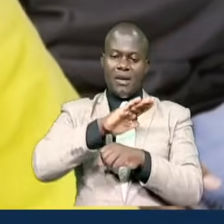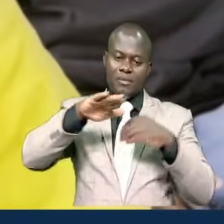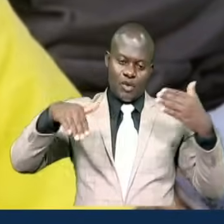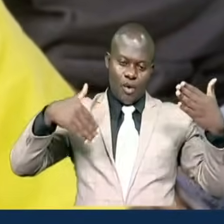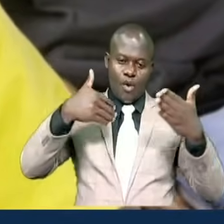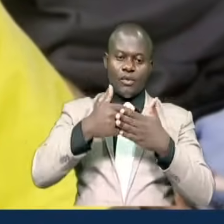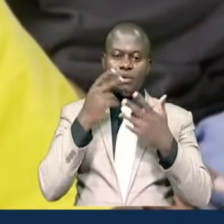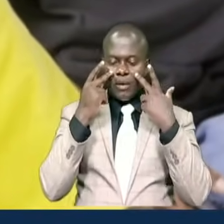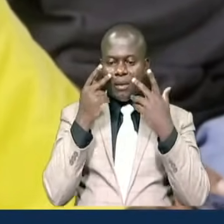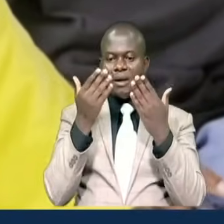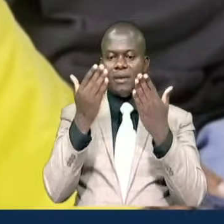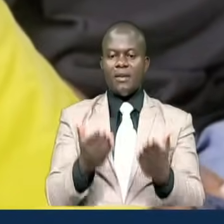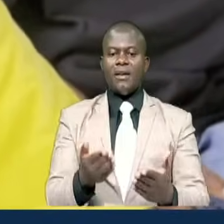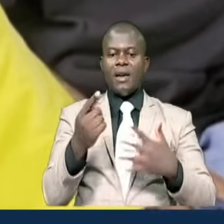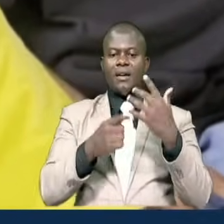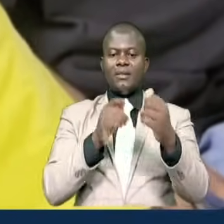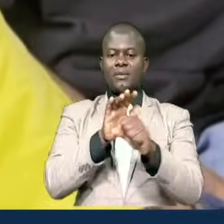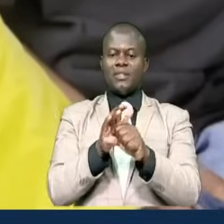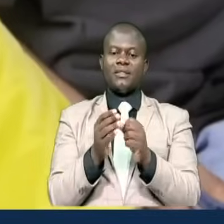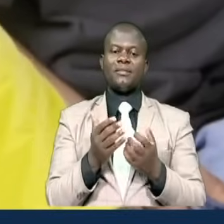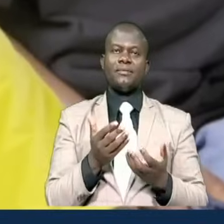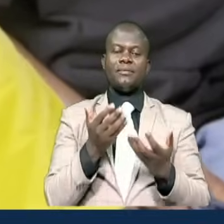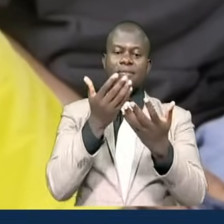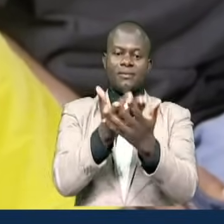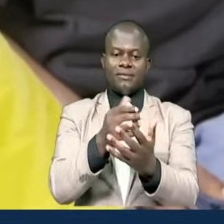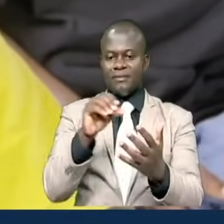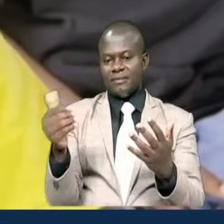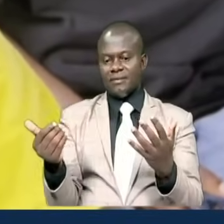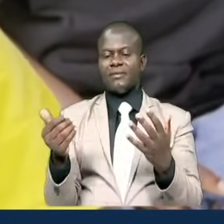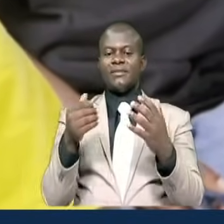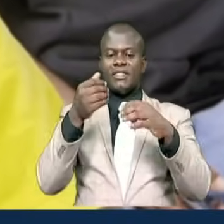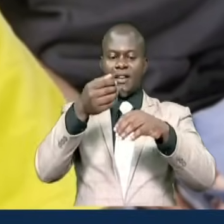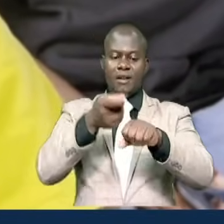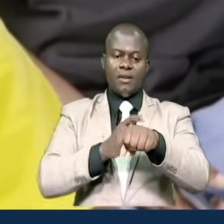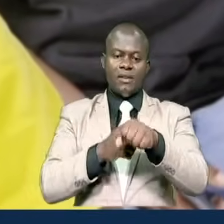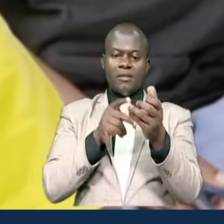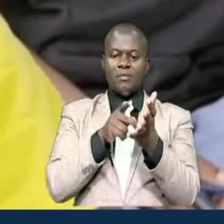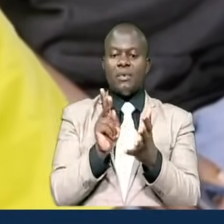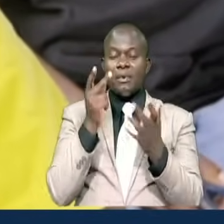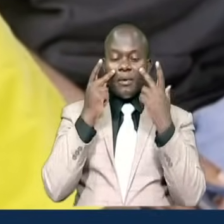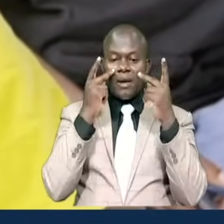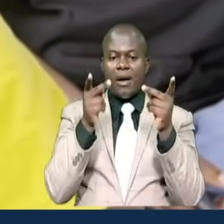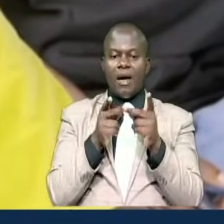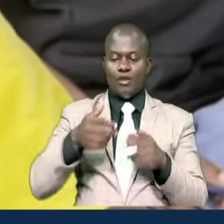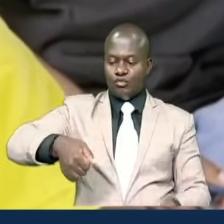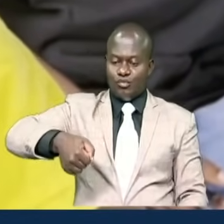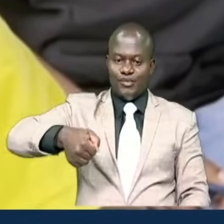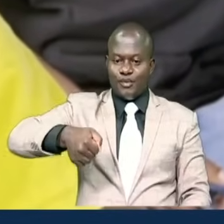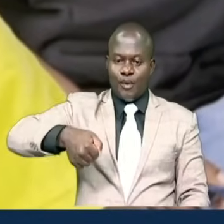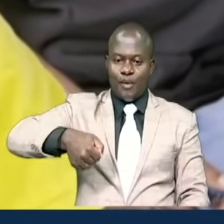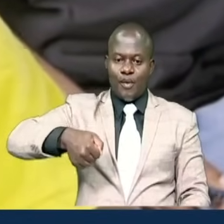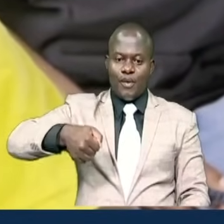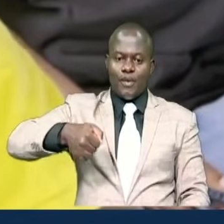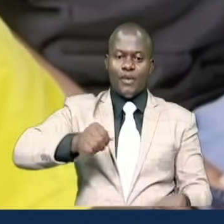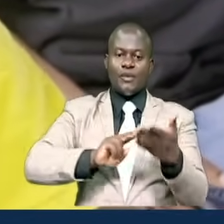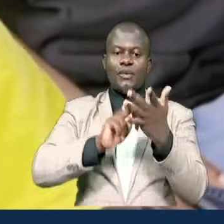ko hano imbere yanjye hariho n'ibintu byinshi mbajyaniye ibindi ndagera mu Musanze mbigure urabona hari utuntu tw'utubido tugomba